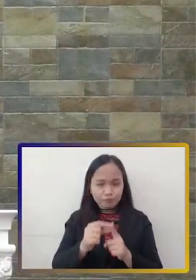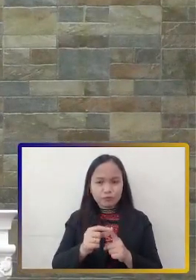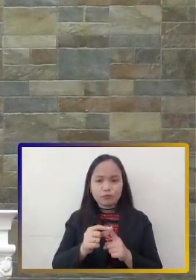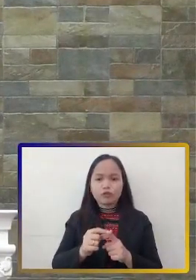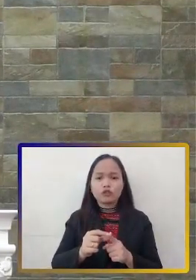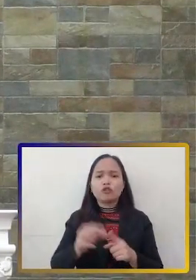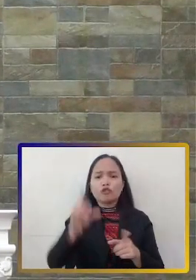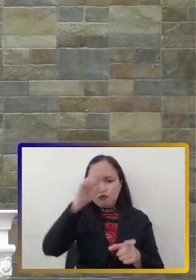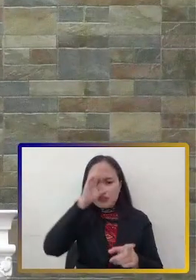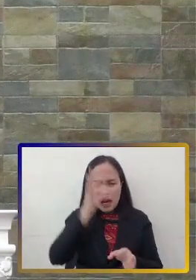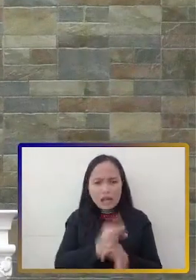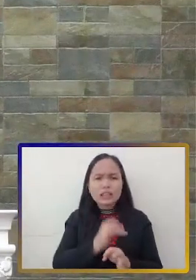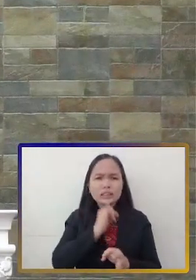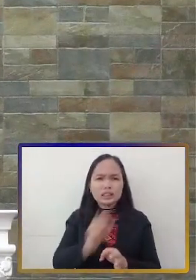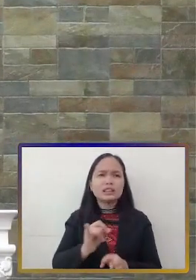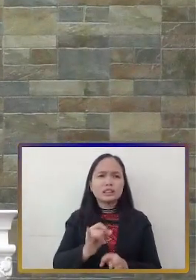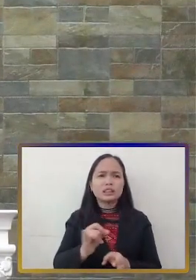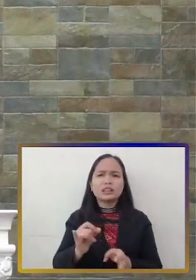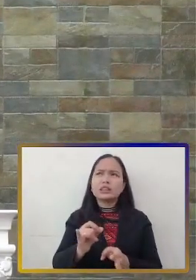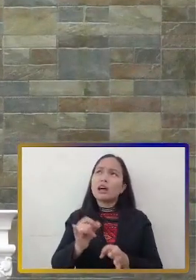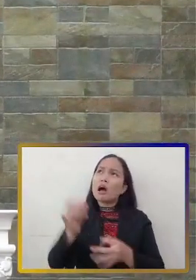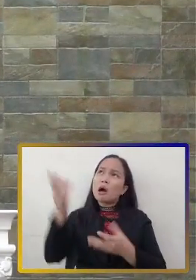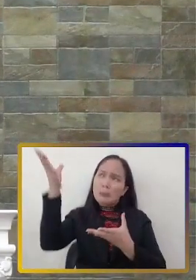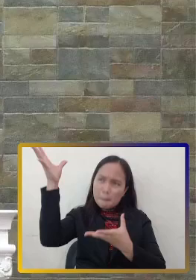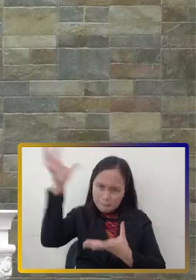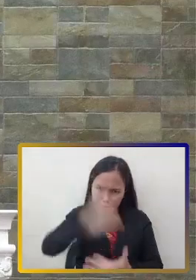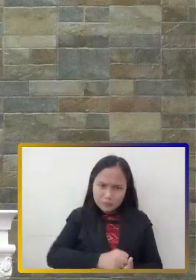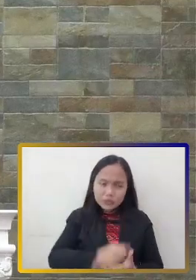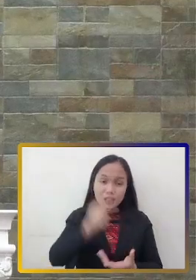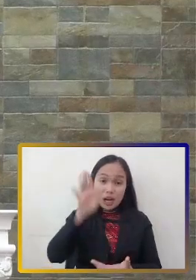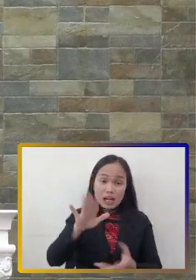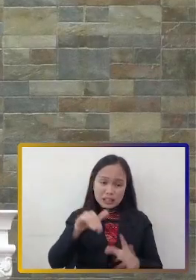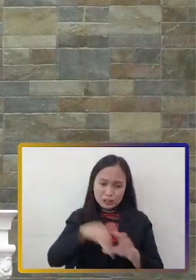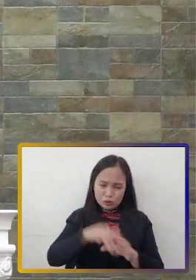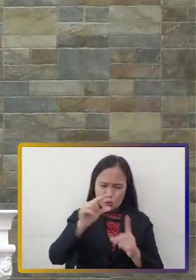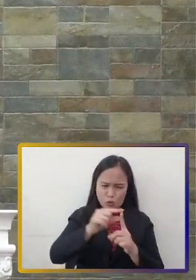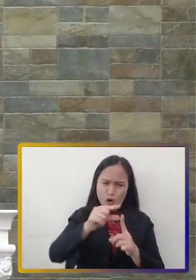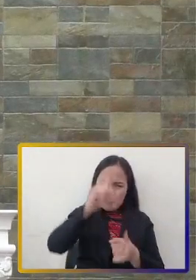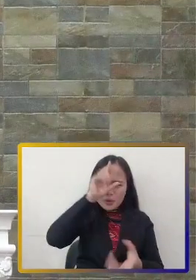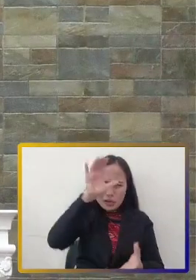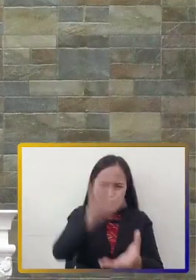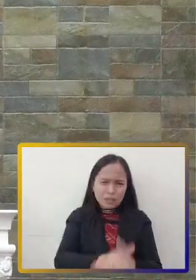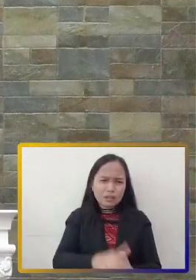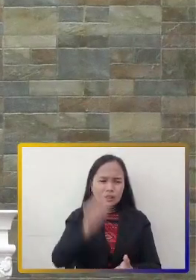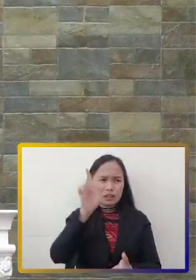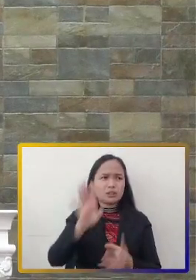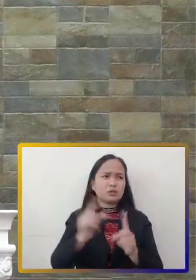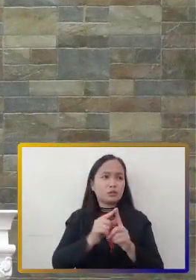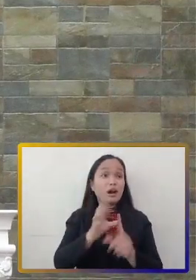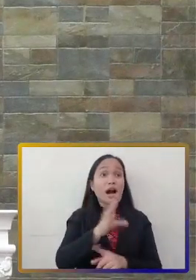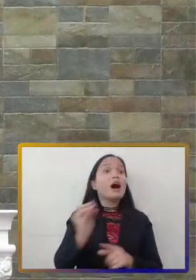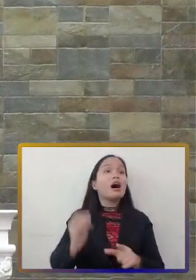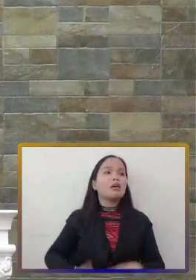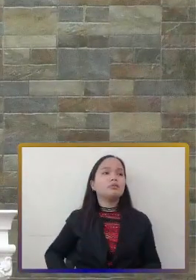Faith is taking God at His word. Take His word. Believe it and live it.